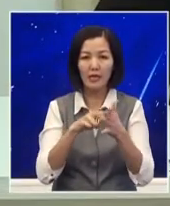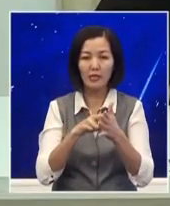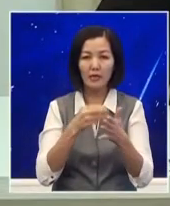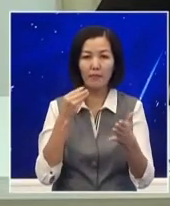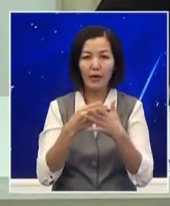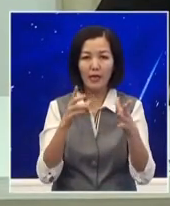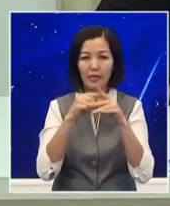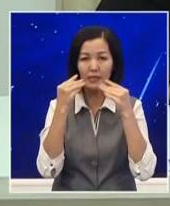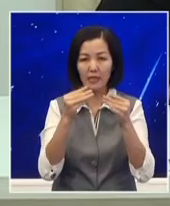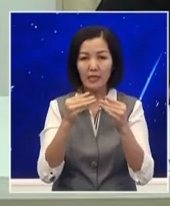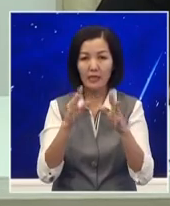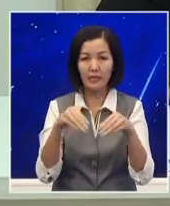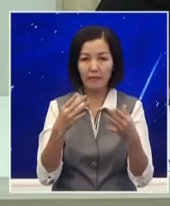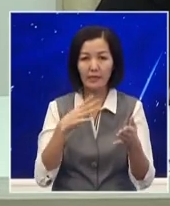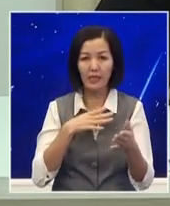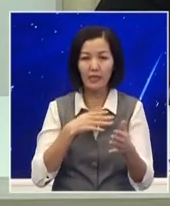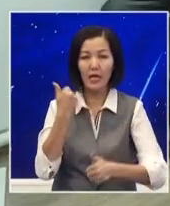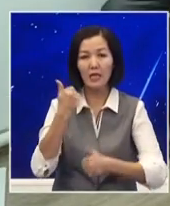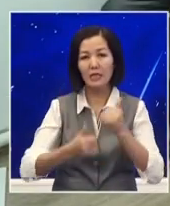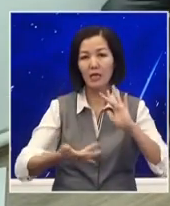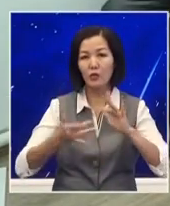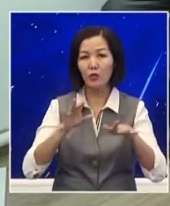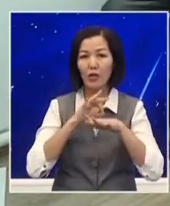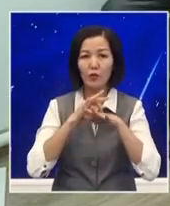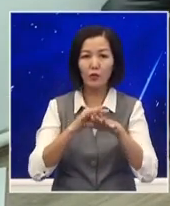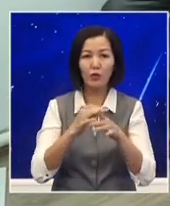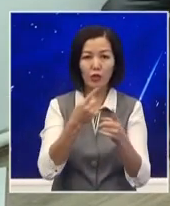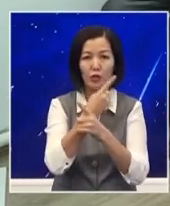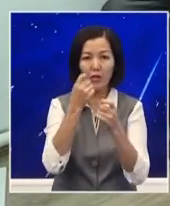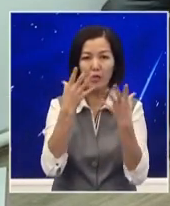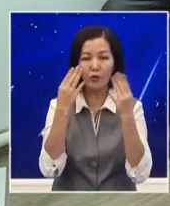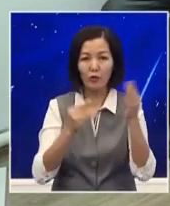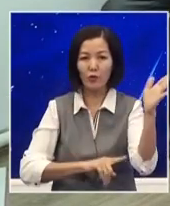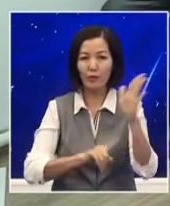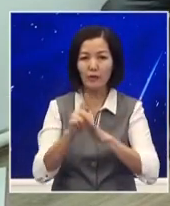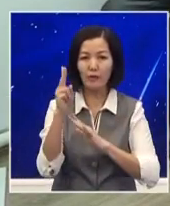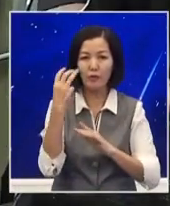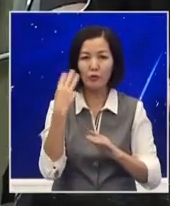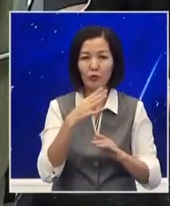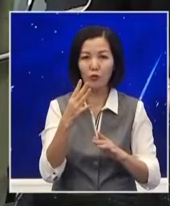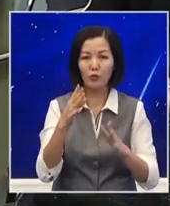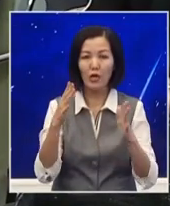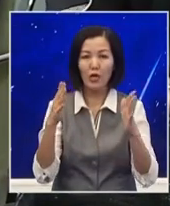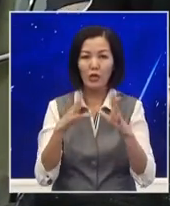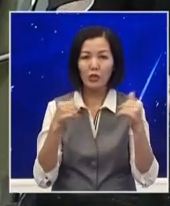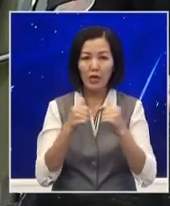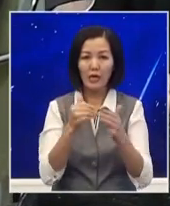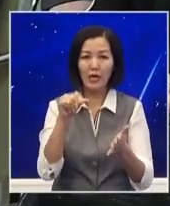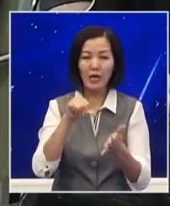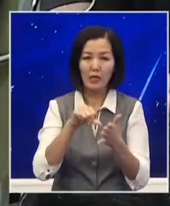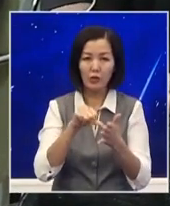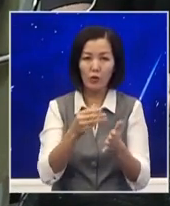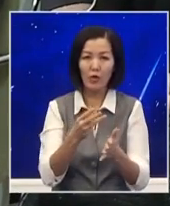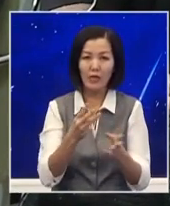бағалы сыйлық табысталды. Айта кетсек, сайыс онлайн түрде өткен. Жарияланған күннен бастап 234 шаңырақ қатысуға